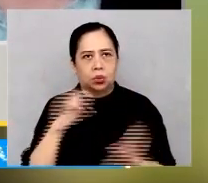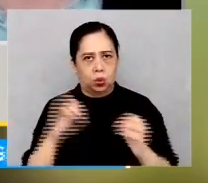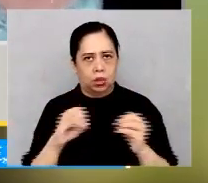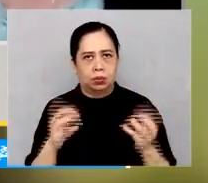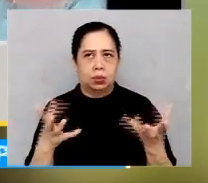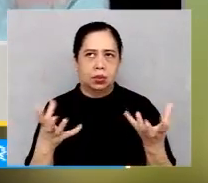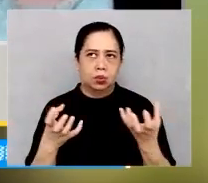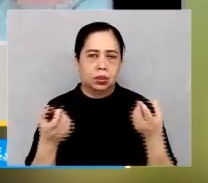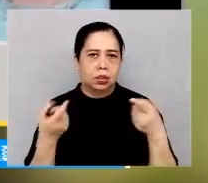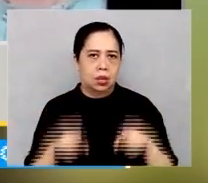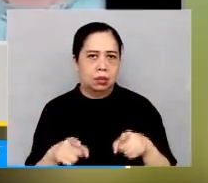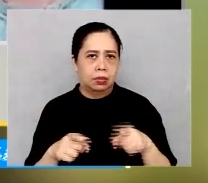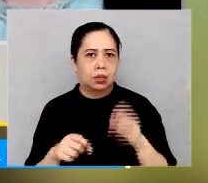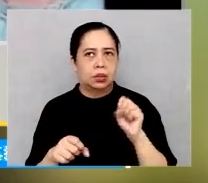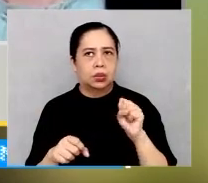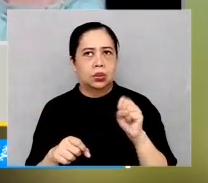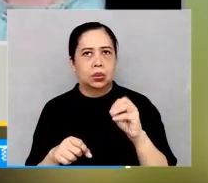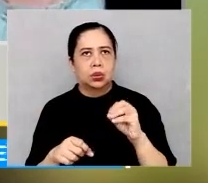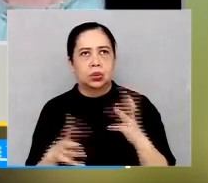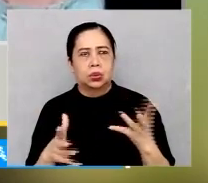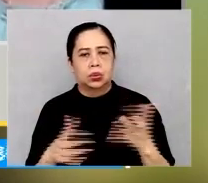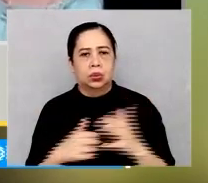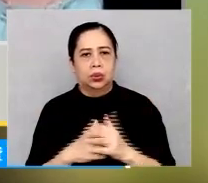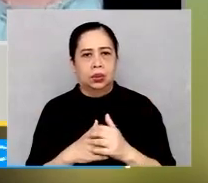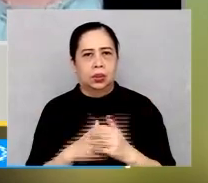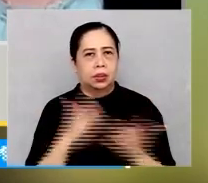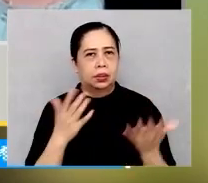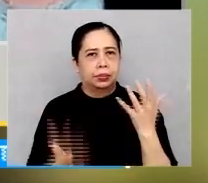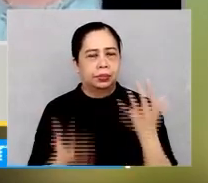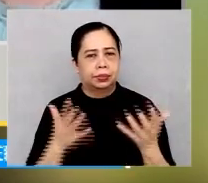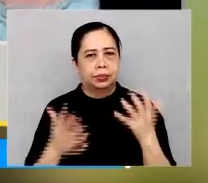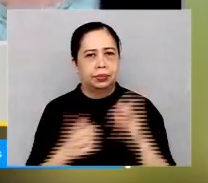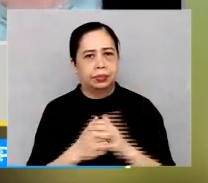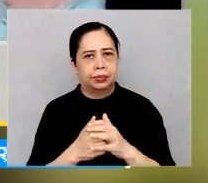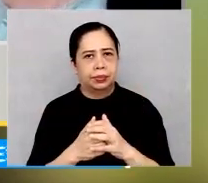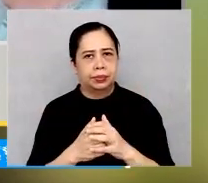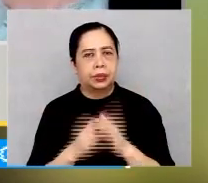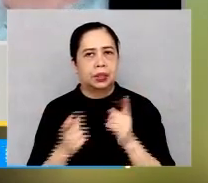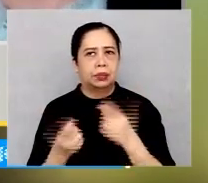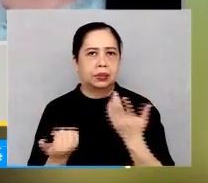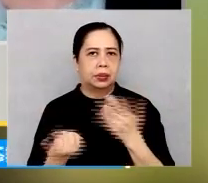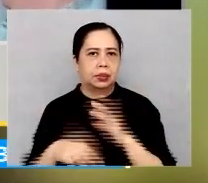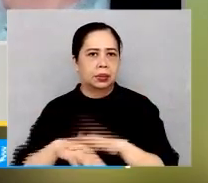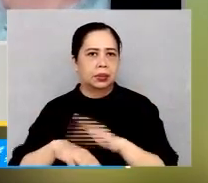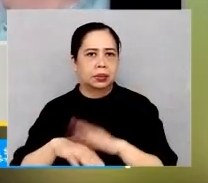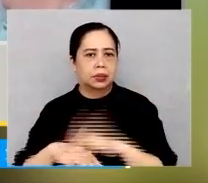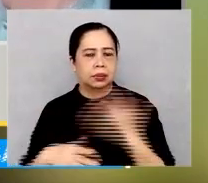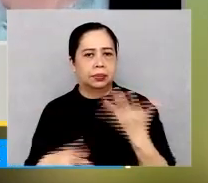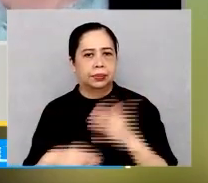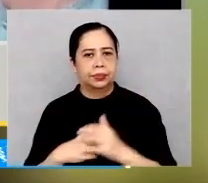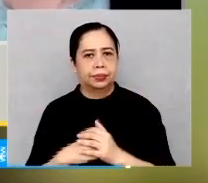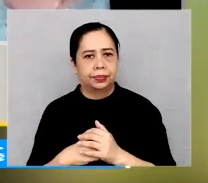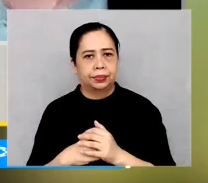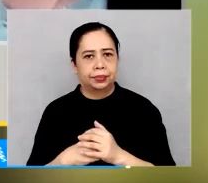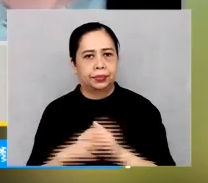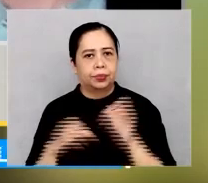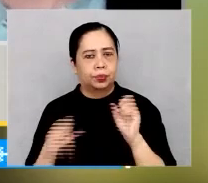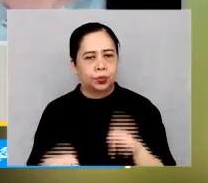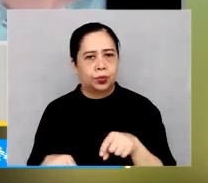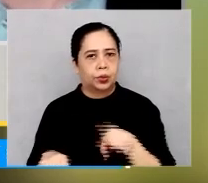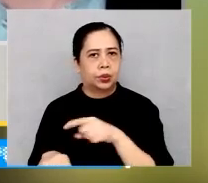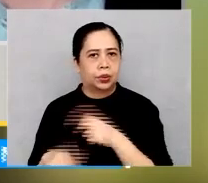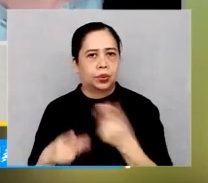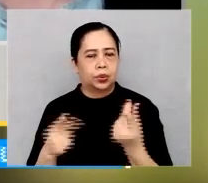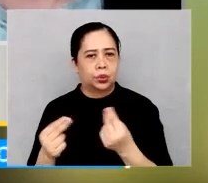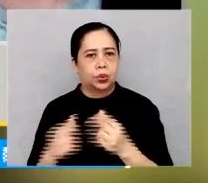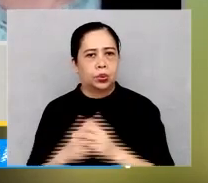nang nangyari. So maybe maging sanction na lang po is baka pwede natin siya pagawain